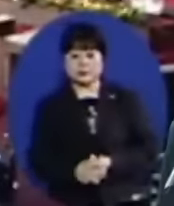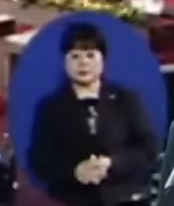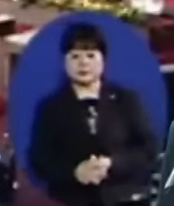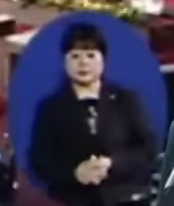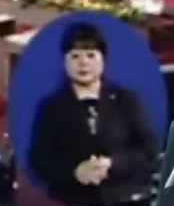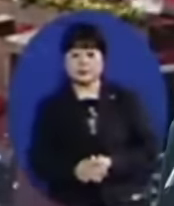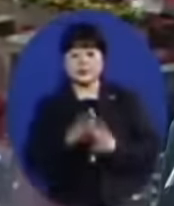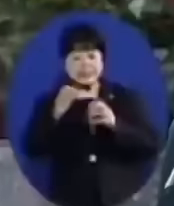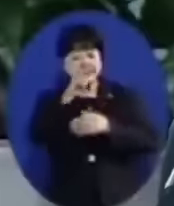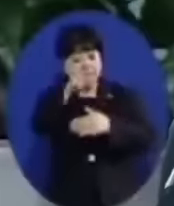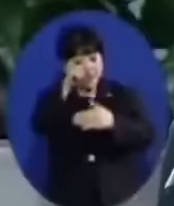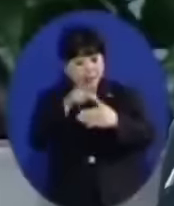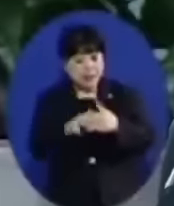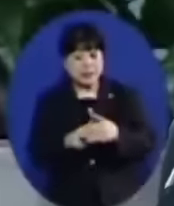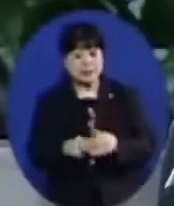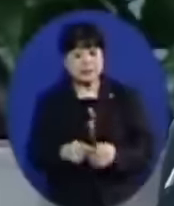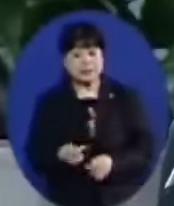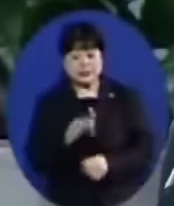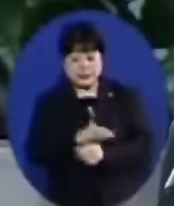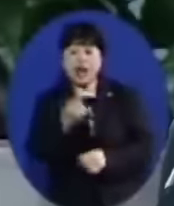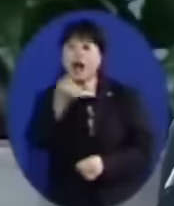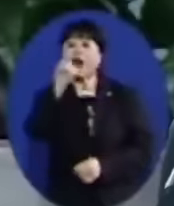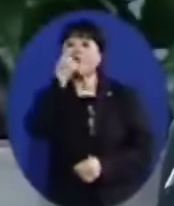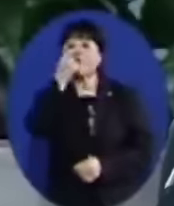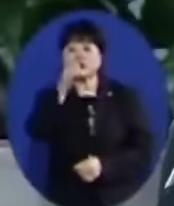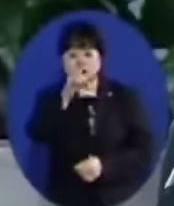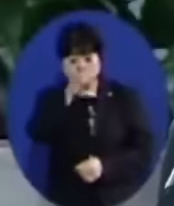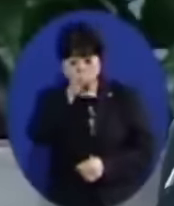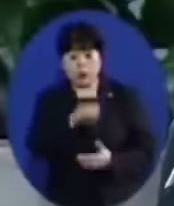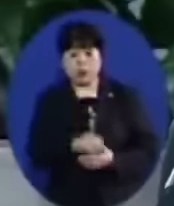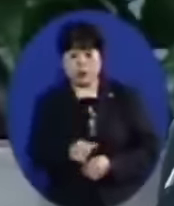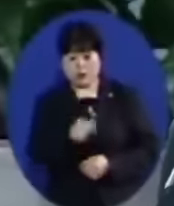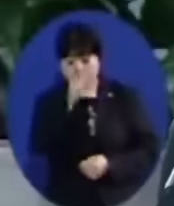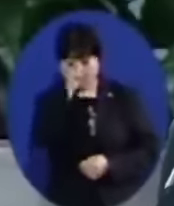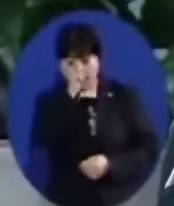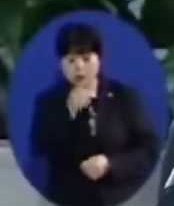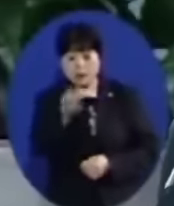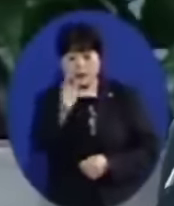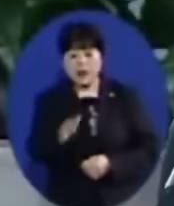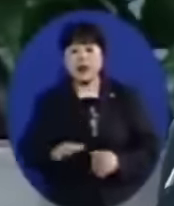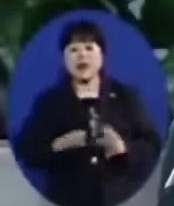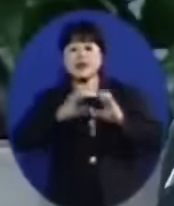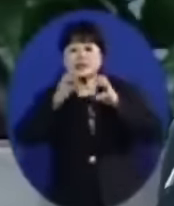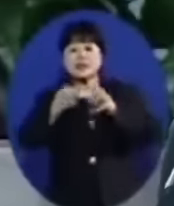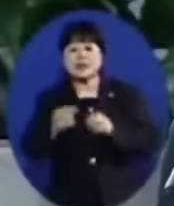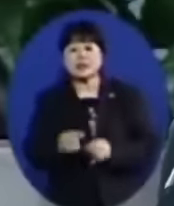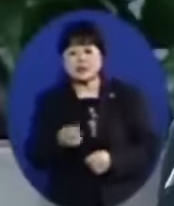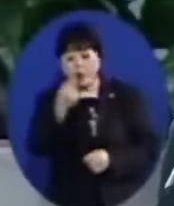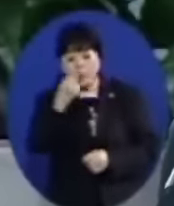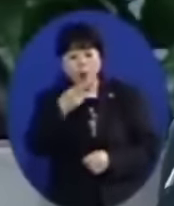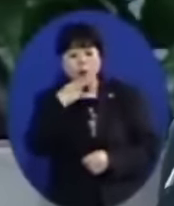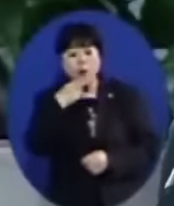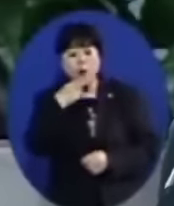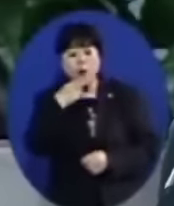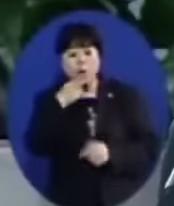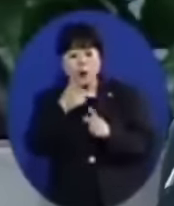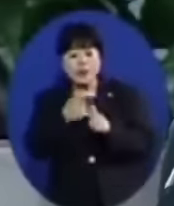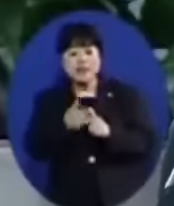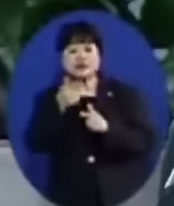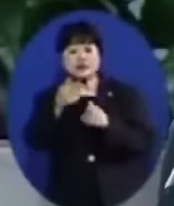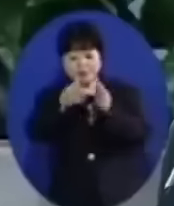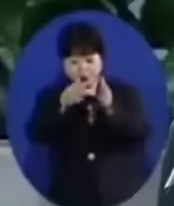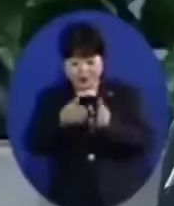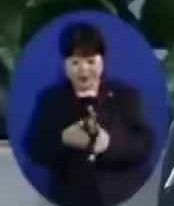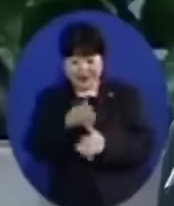이 세상 교육을 잘 받을 수 있으면 좋지요. 그러나 이 세상에 교육을 못 받은 사람도 예수님을